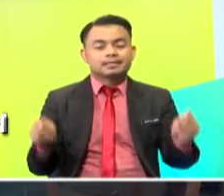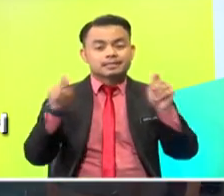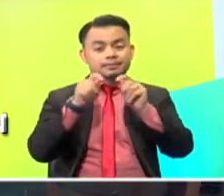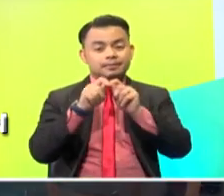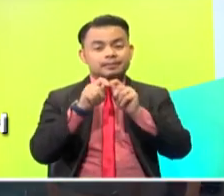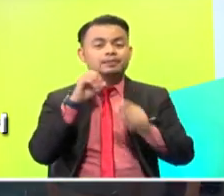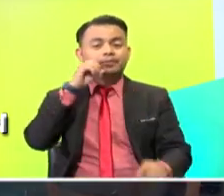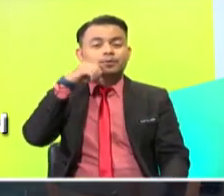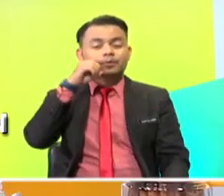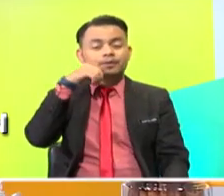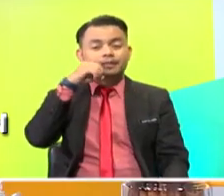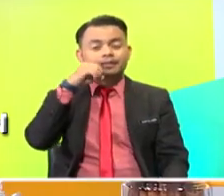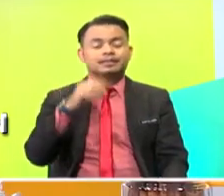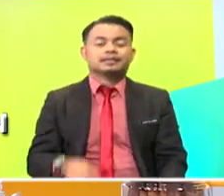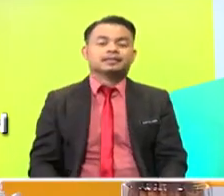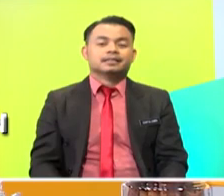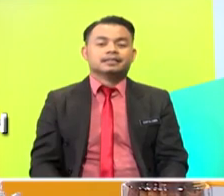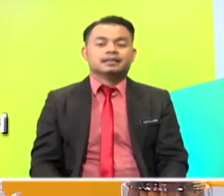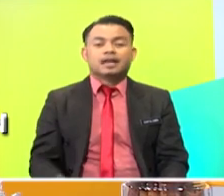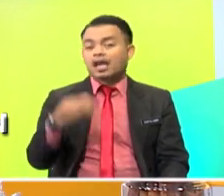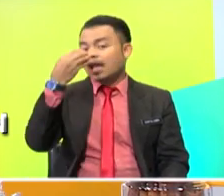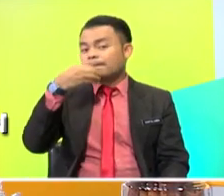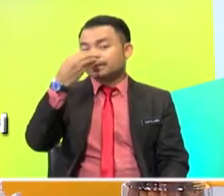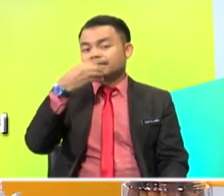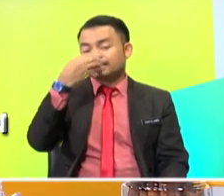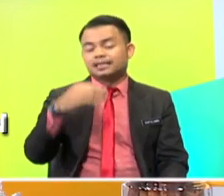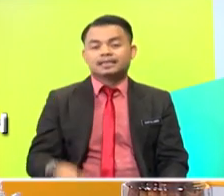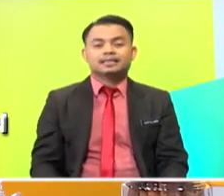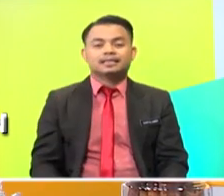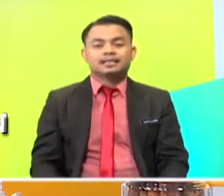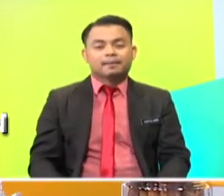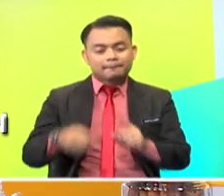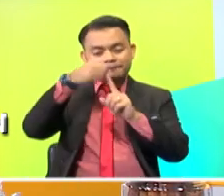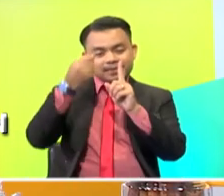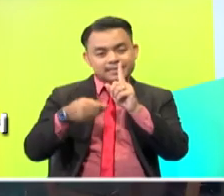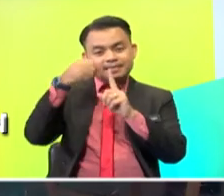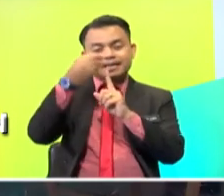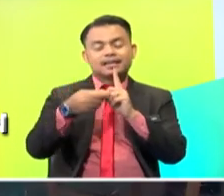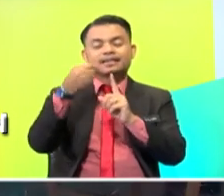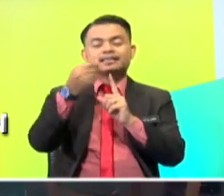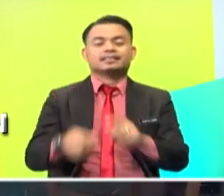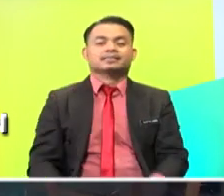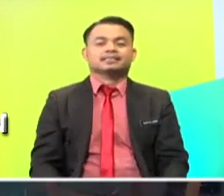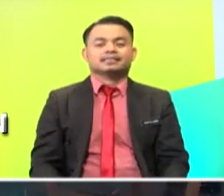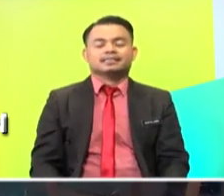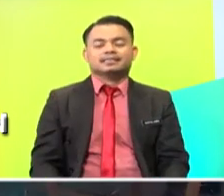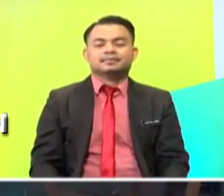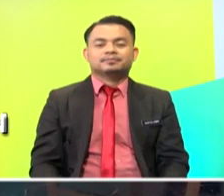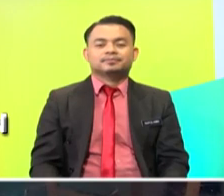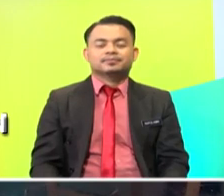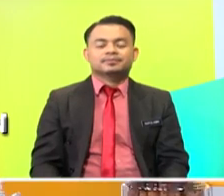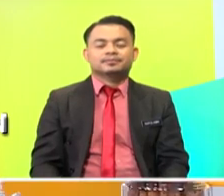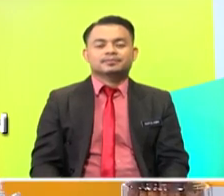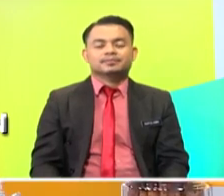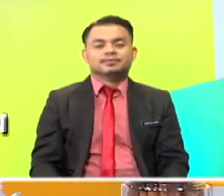urine pandai tweeple wa pisang itu elabo input tuh ah